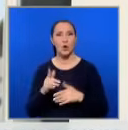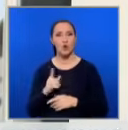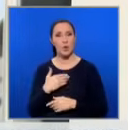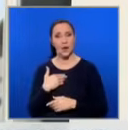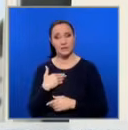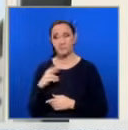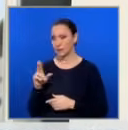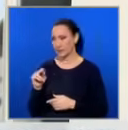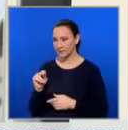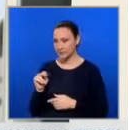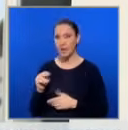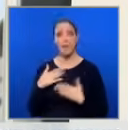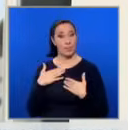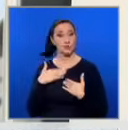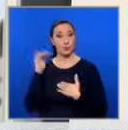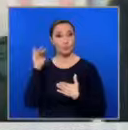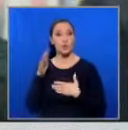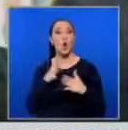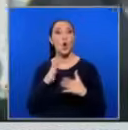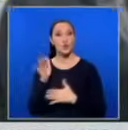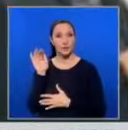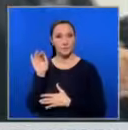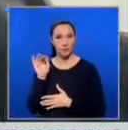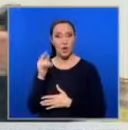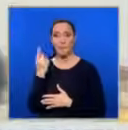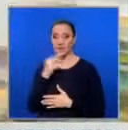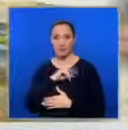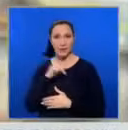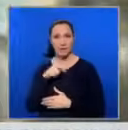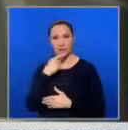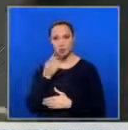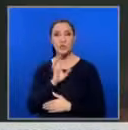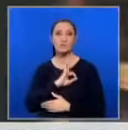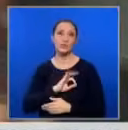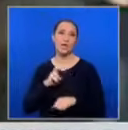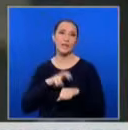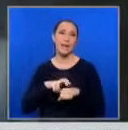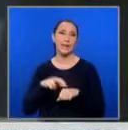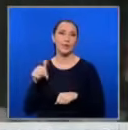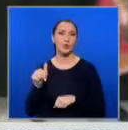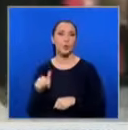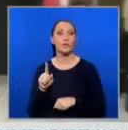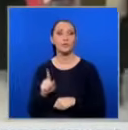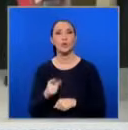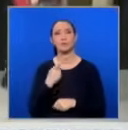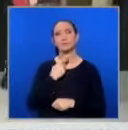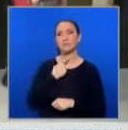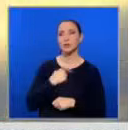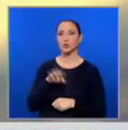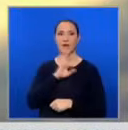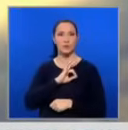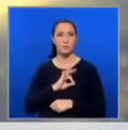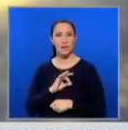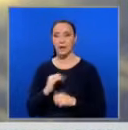аз наричам нашето бъдеще, хората на бъдещето. Първата награда тази година спечели Дария Георгиева, която се наслаждава на успеха